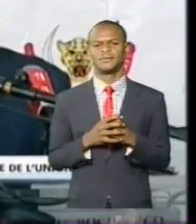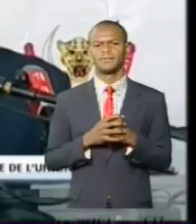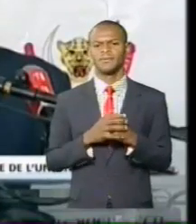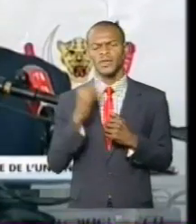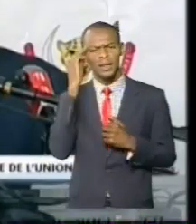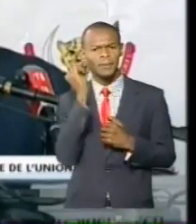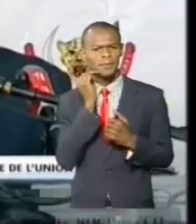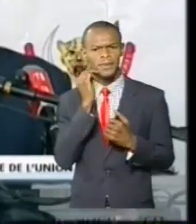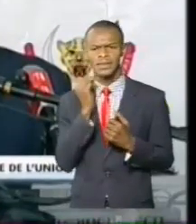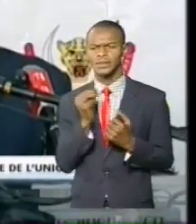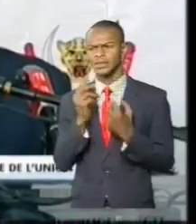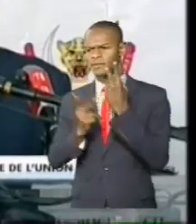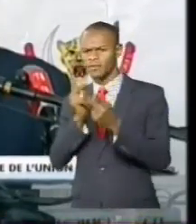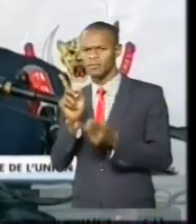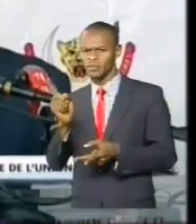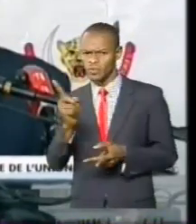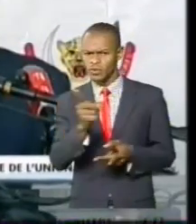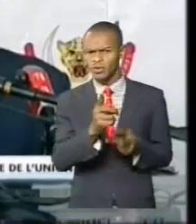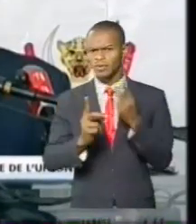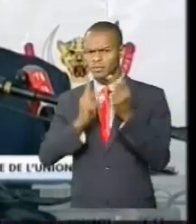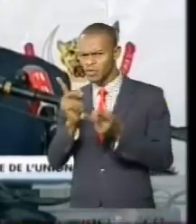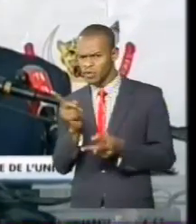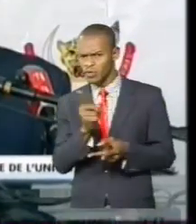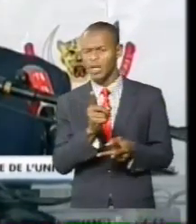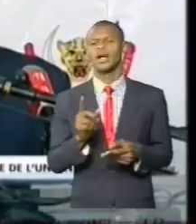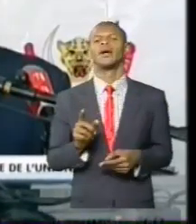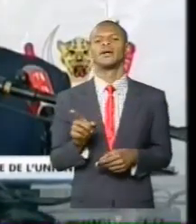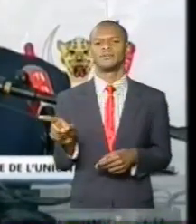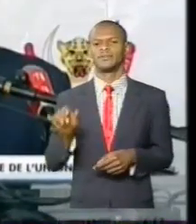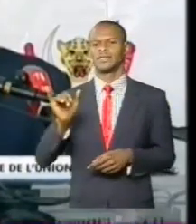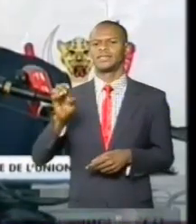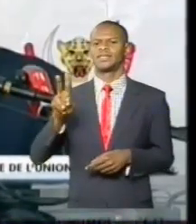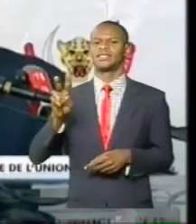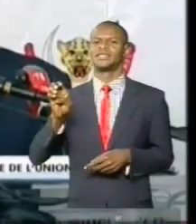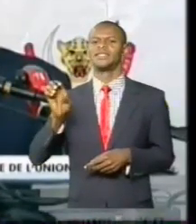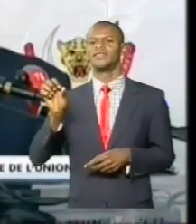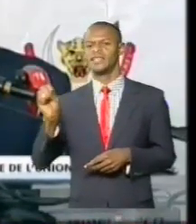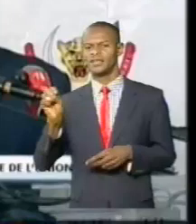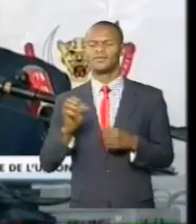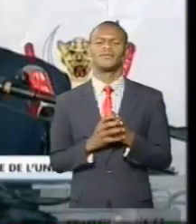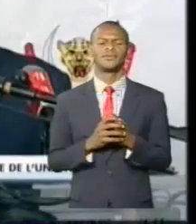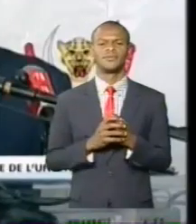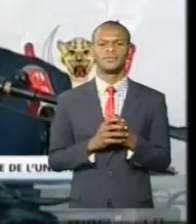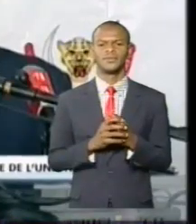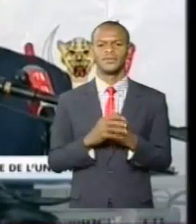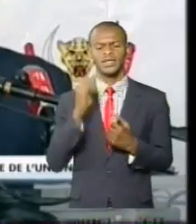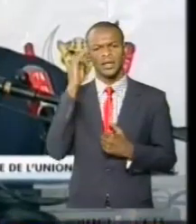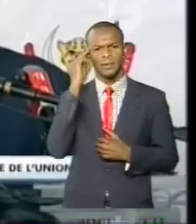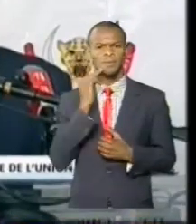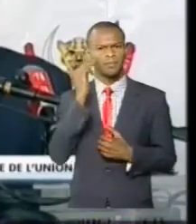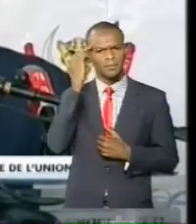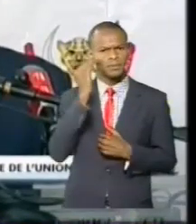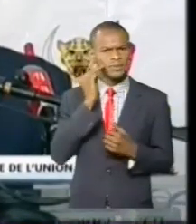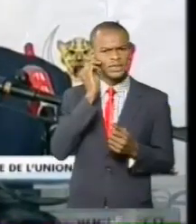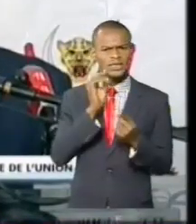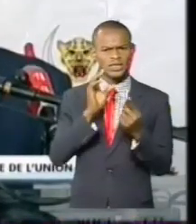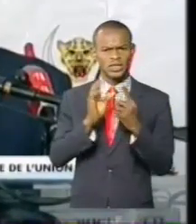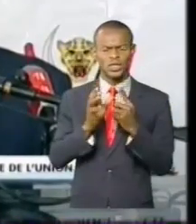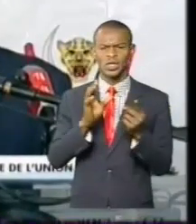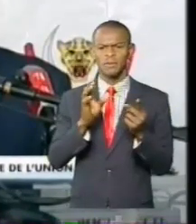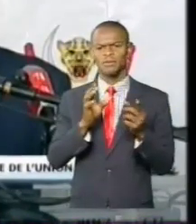Dr. Bonkulu Zola Yves. Ministre de la Culture et des Arts, M.